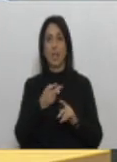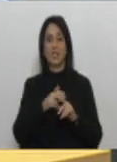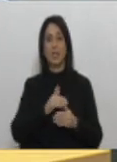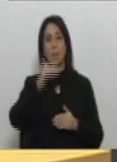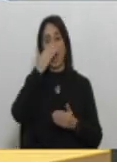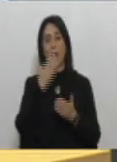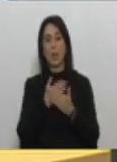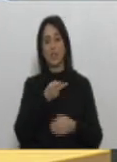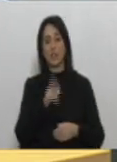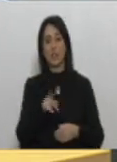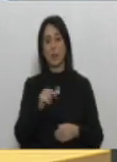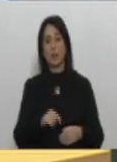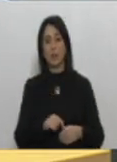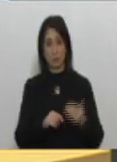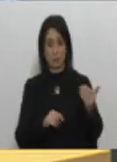მაღალი მაჩვენებელი?